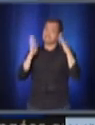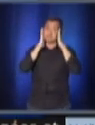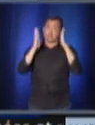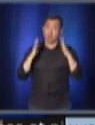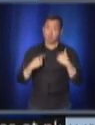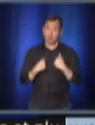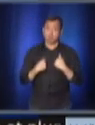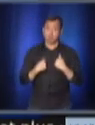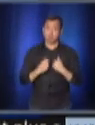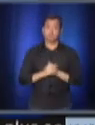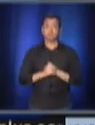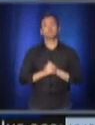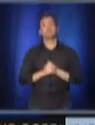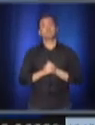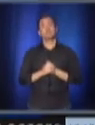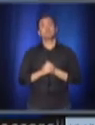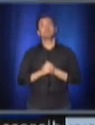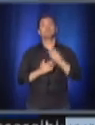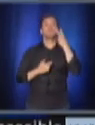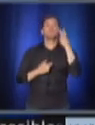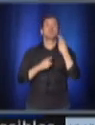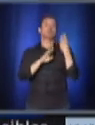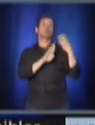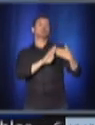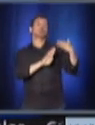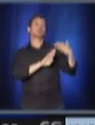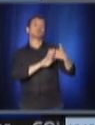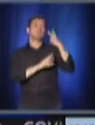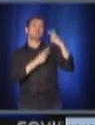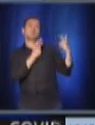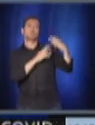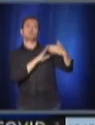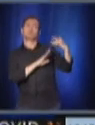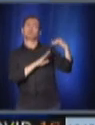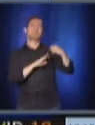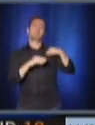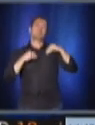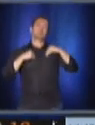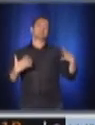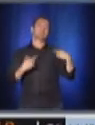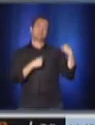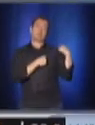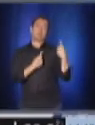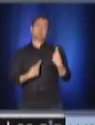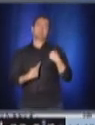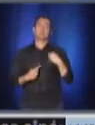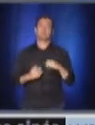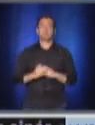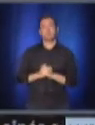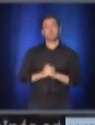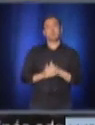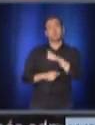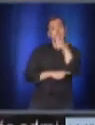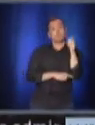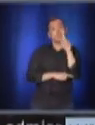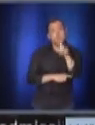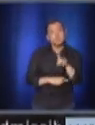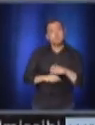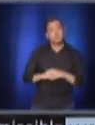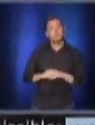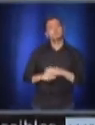vu au cours des derniers jours, non, ce n'est pas acceptable. Prochaine question. Oui, monsieur, une question pour monsieur